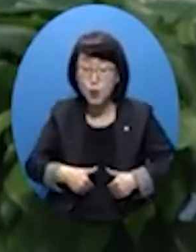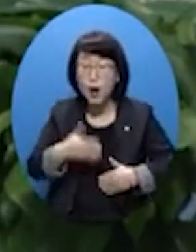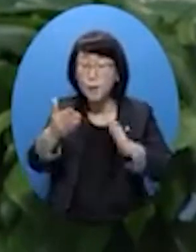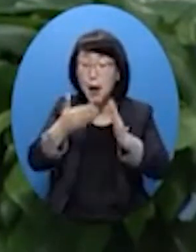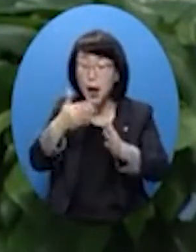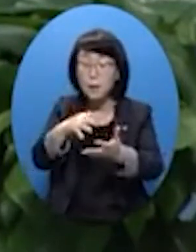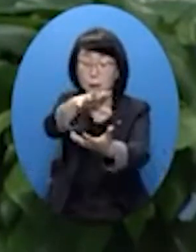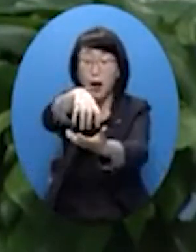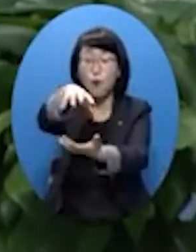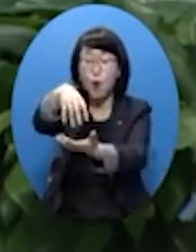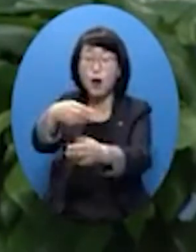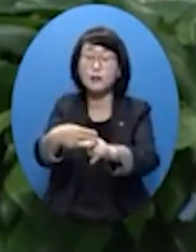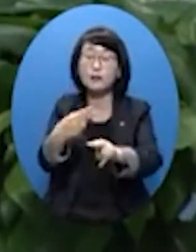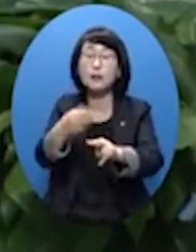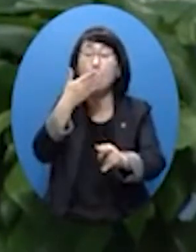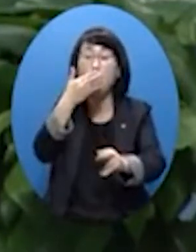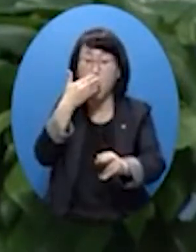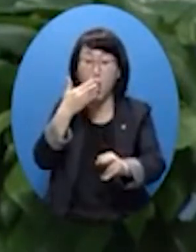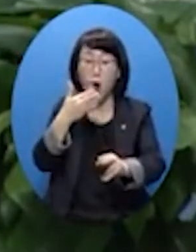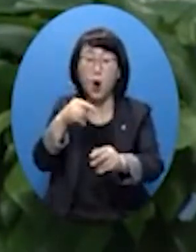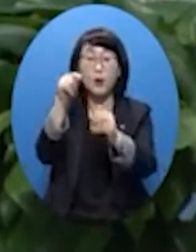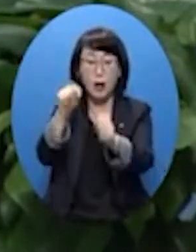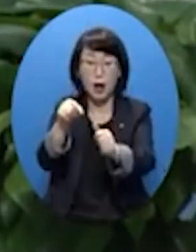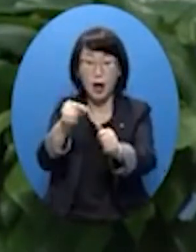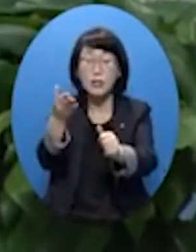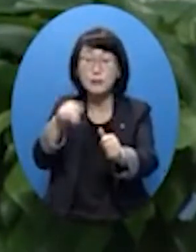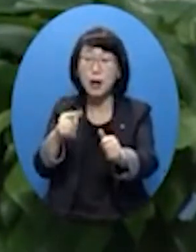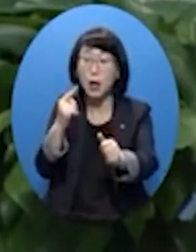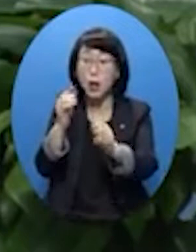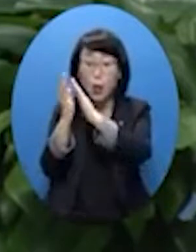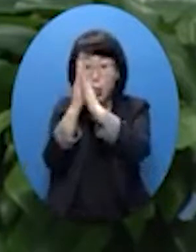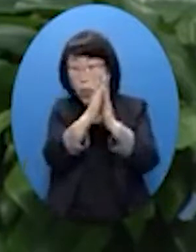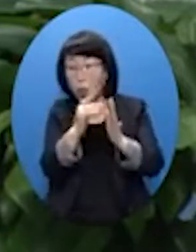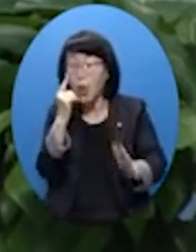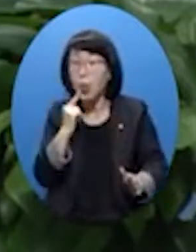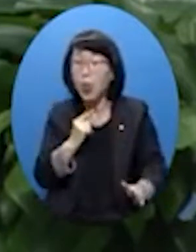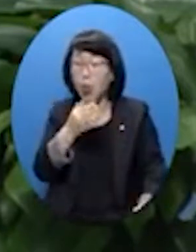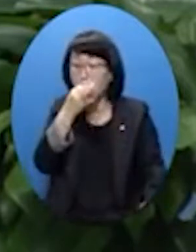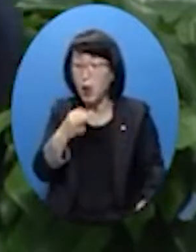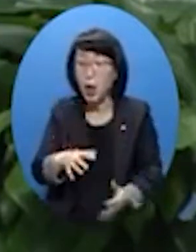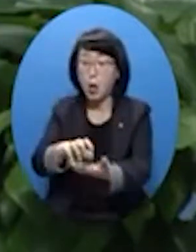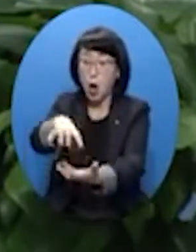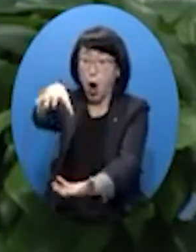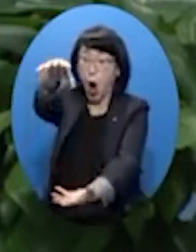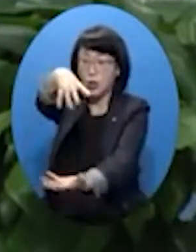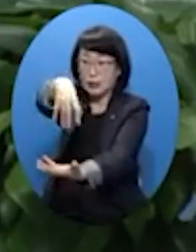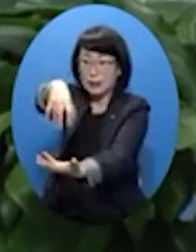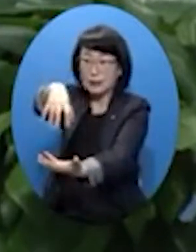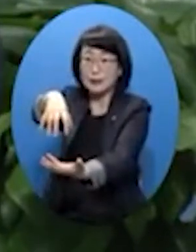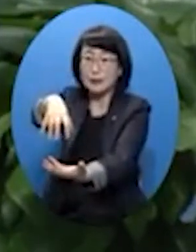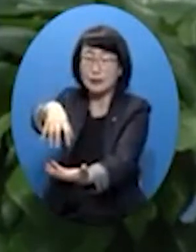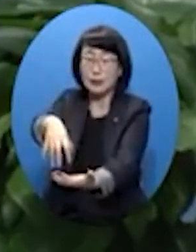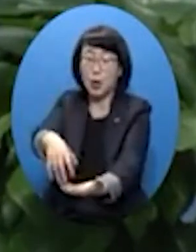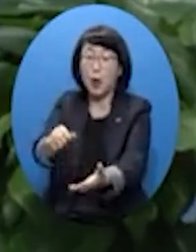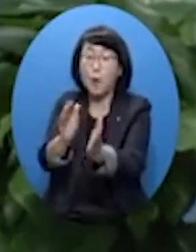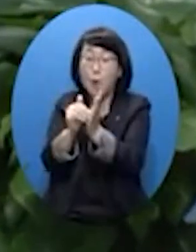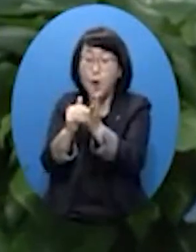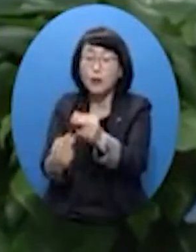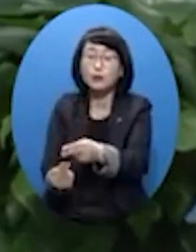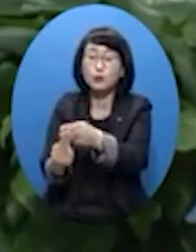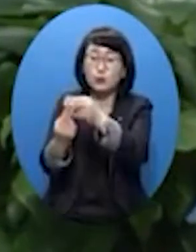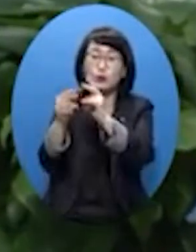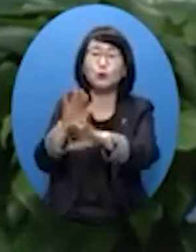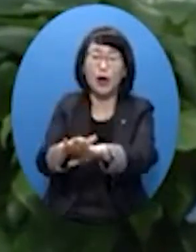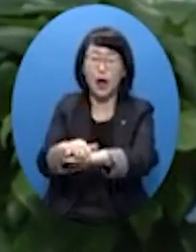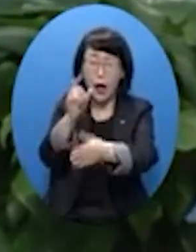것 오다가 음식을 만들어 뭐라 그랬는데 탐욕의 생긴 사람이 마 빡 많이 가상 쌓아 놓았습니다